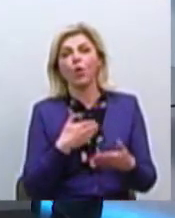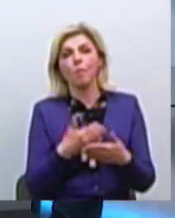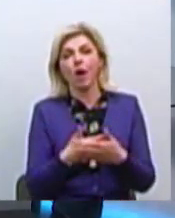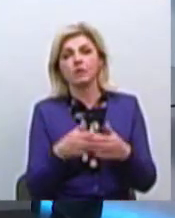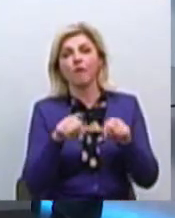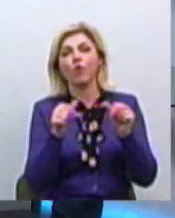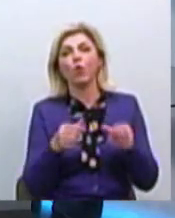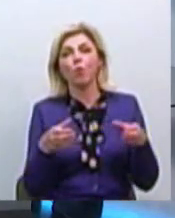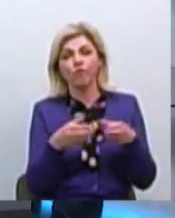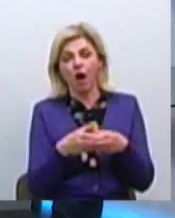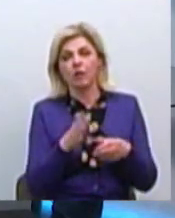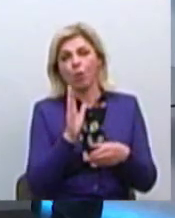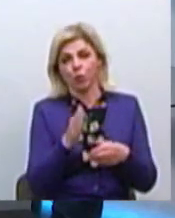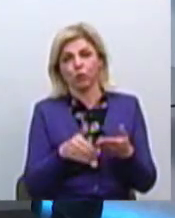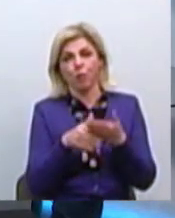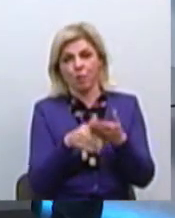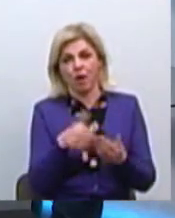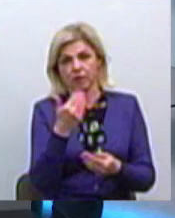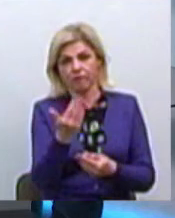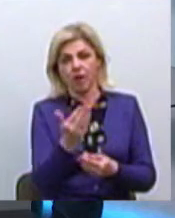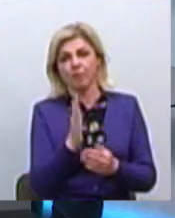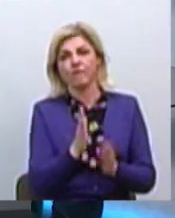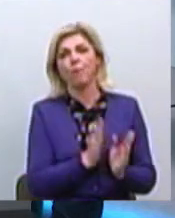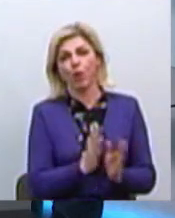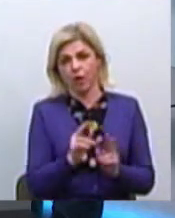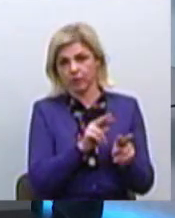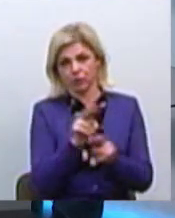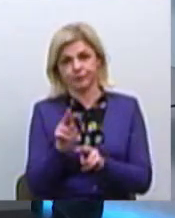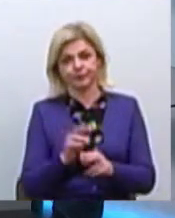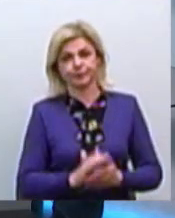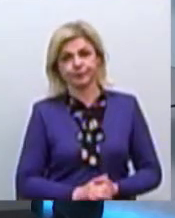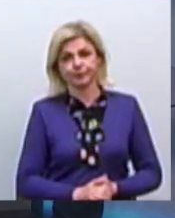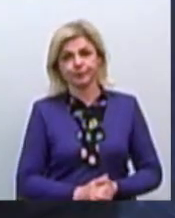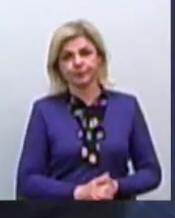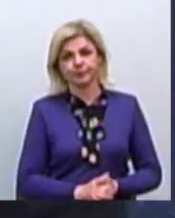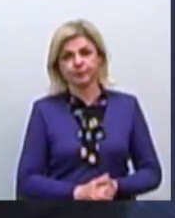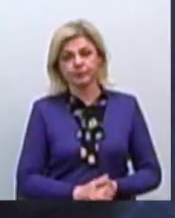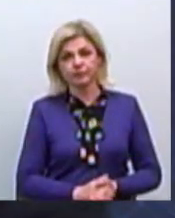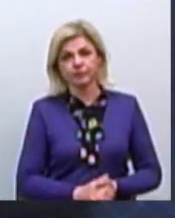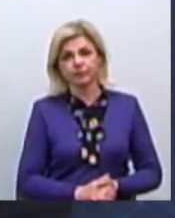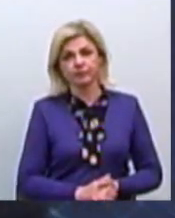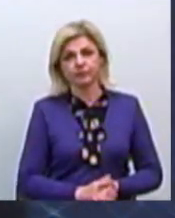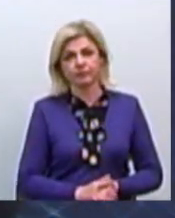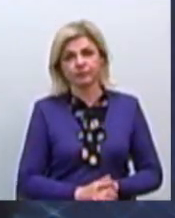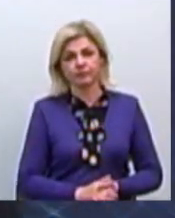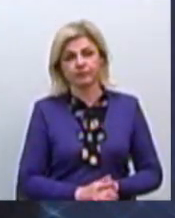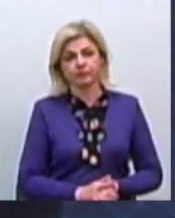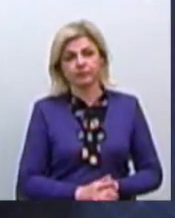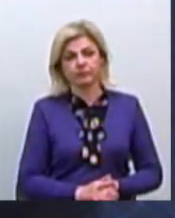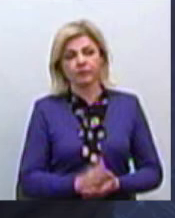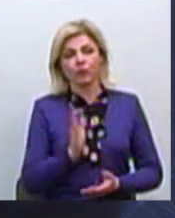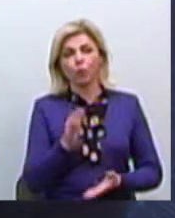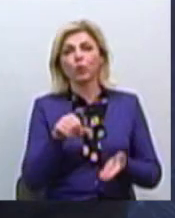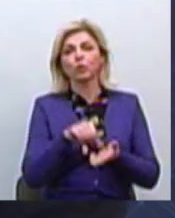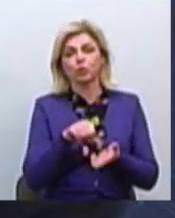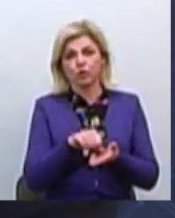будуть допомагати вам в підтриманні правопорядку? Будуть приймати участь громадські